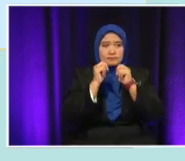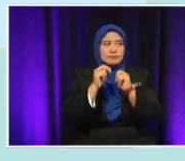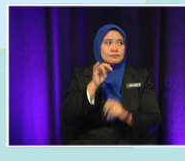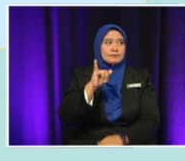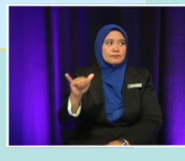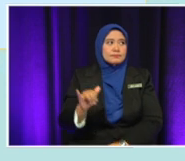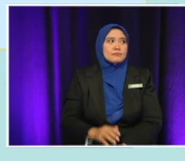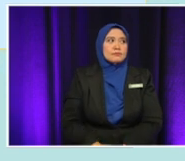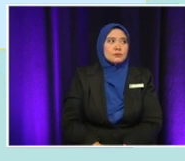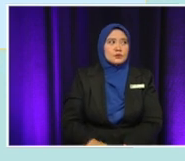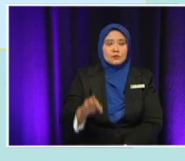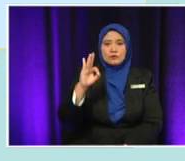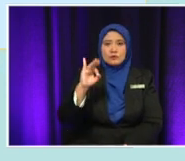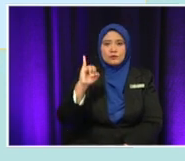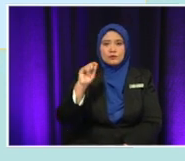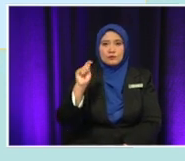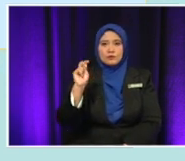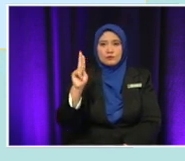nya adalah